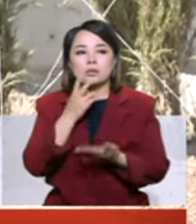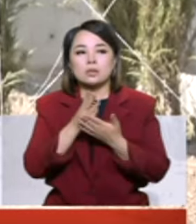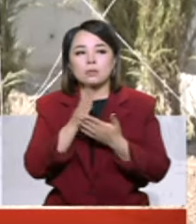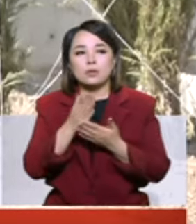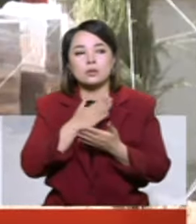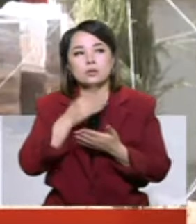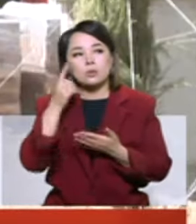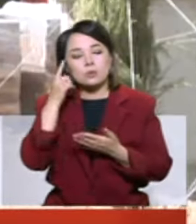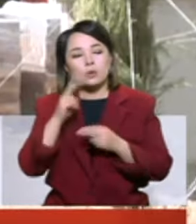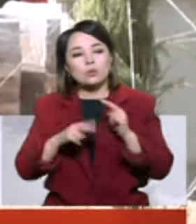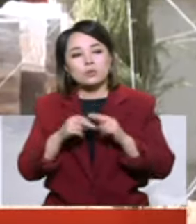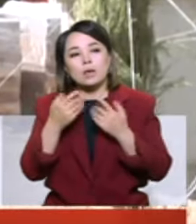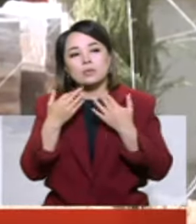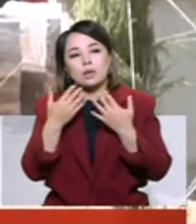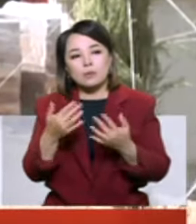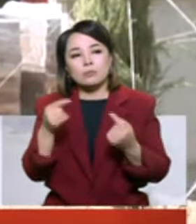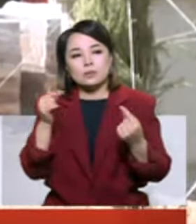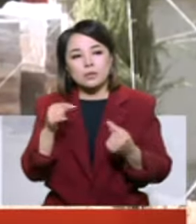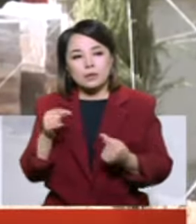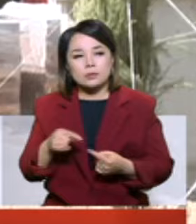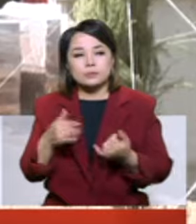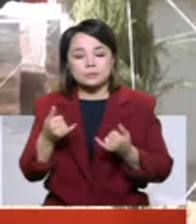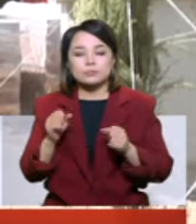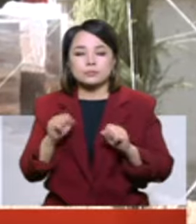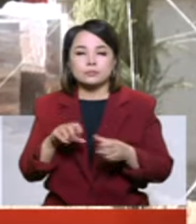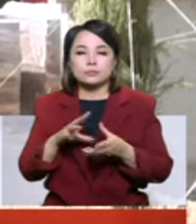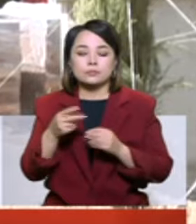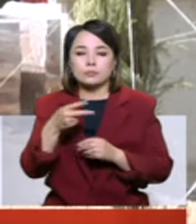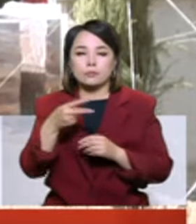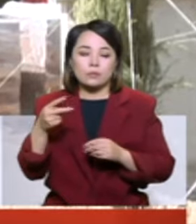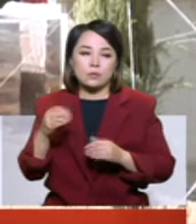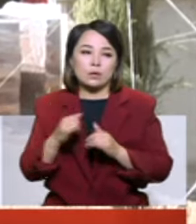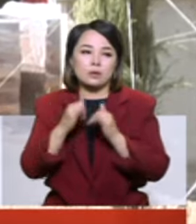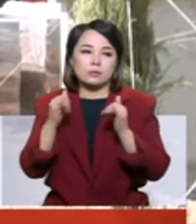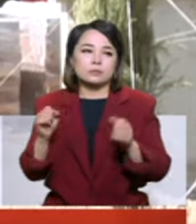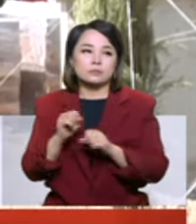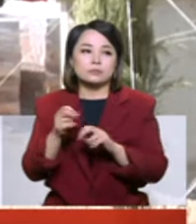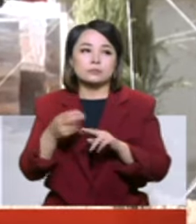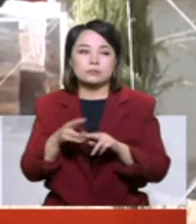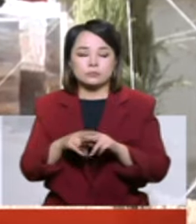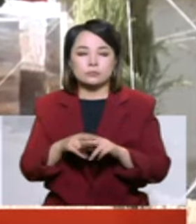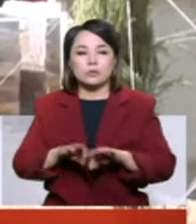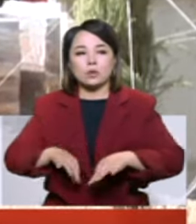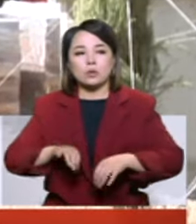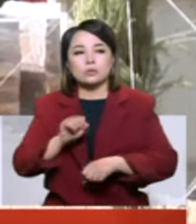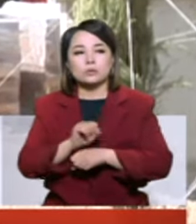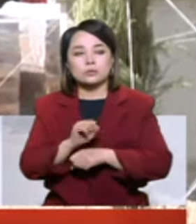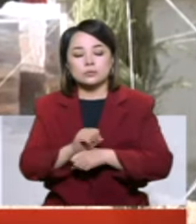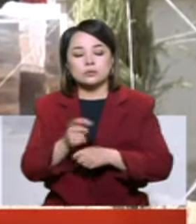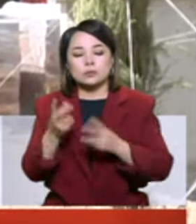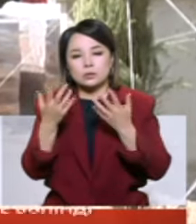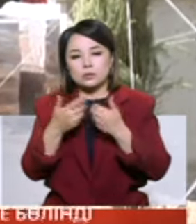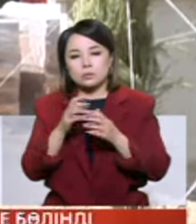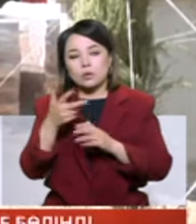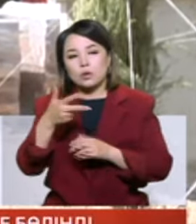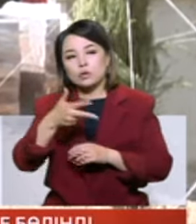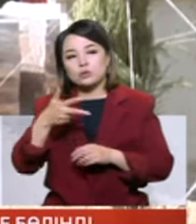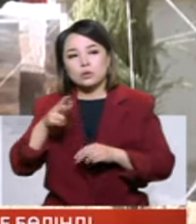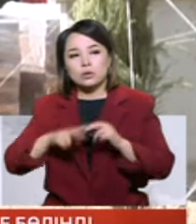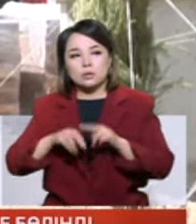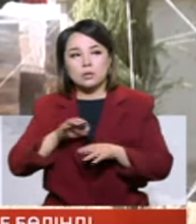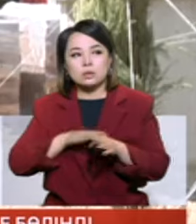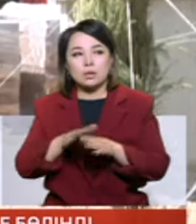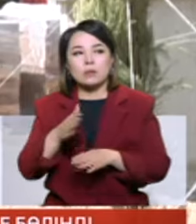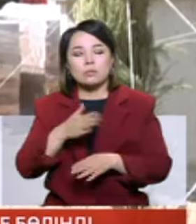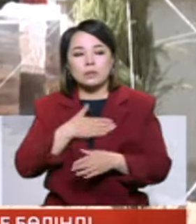Менің ойымша құрылыс талаптарына сай бұл үй әр кетсе екі қабаттан аспауы тиіс. Ал мына жерде автотұрағын санамағанда үш қабат бой көтерген және